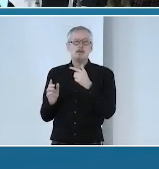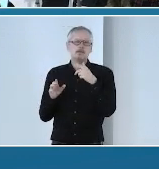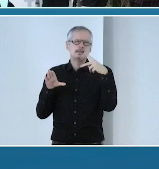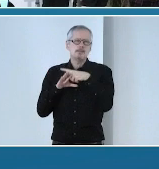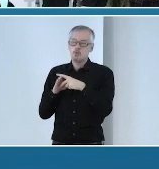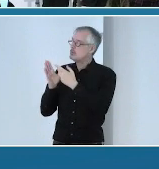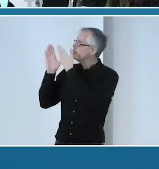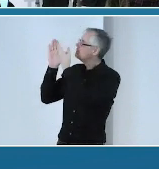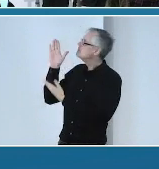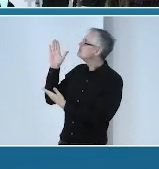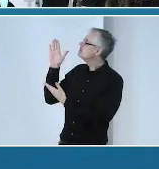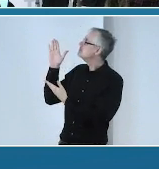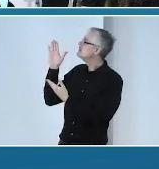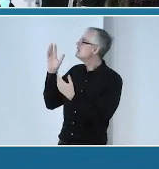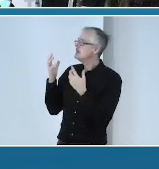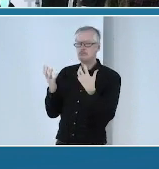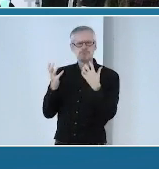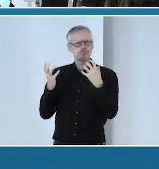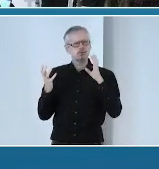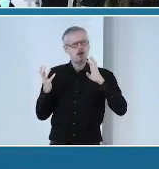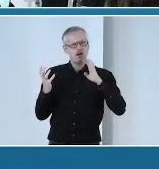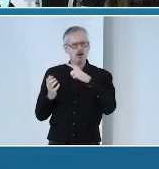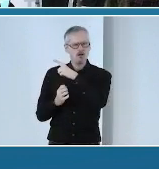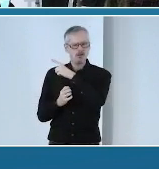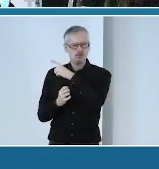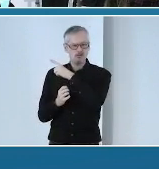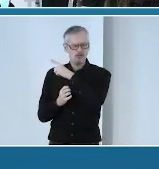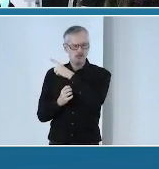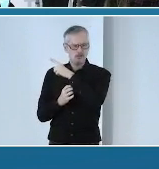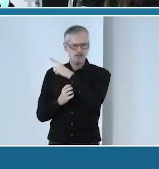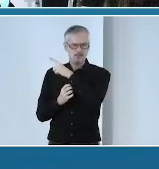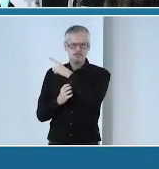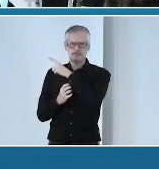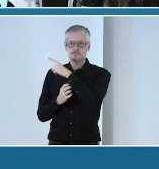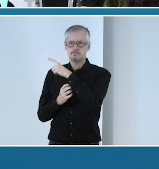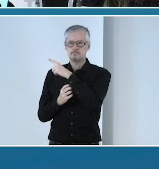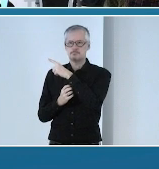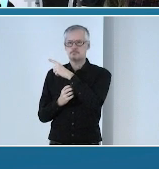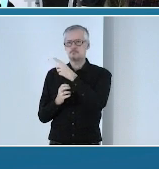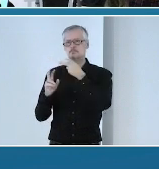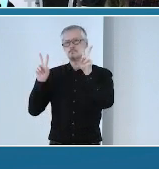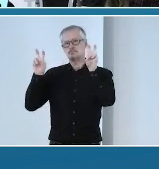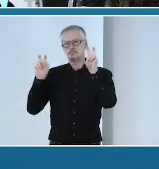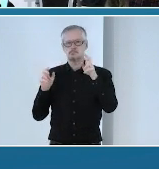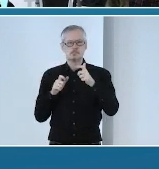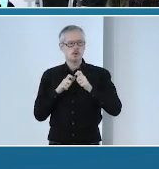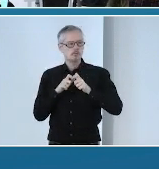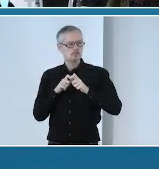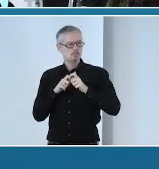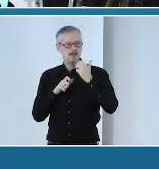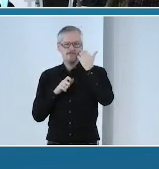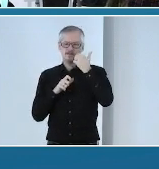J'ai mis ce qui est en gras, c'est important. C'est-à-dire, ça vient dans la régulation des processus affectifs. On voit bien que